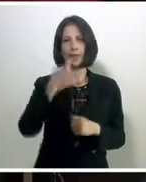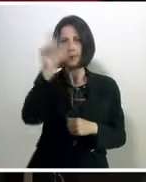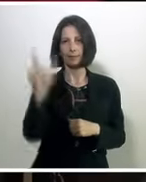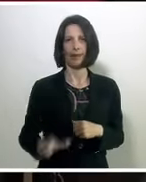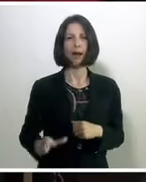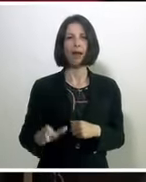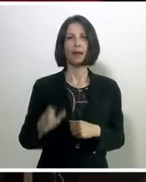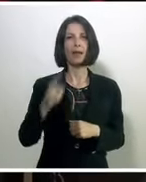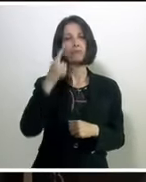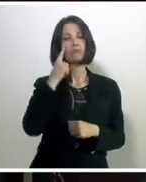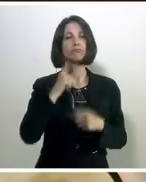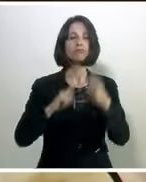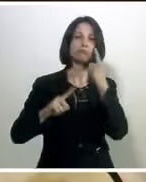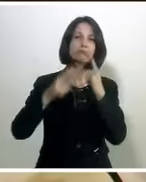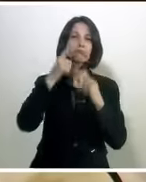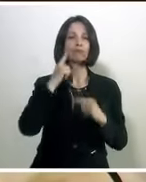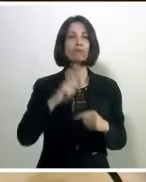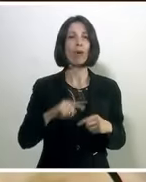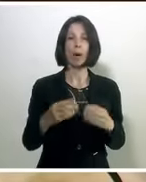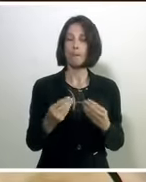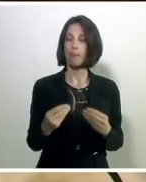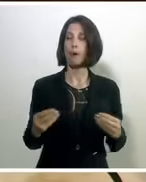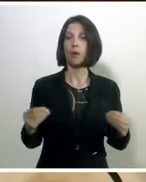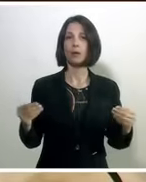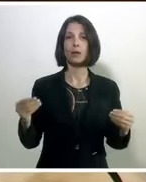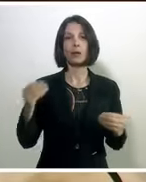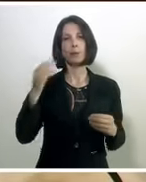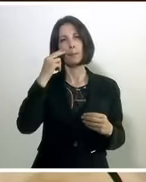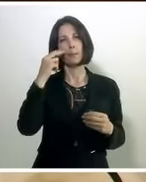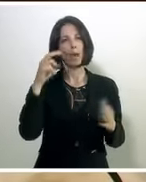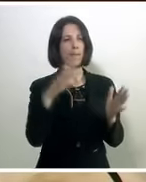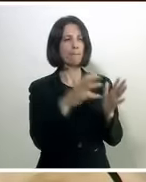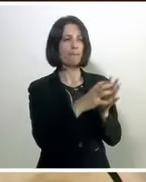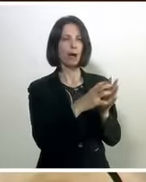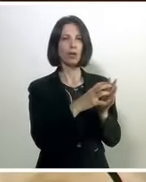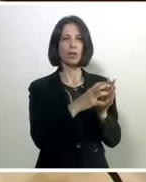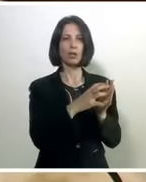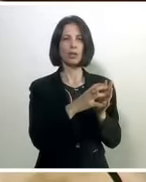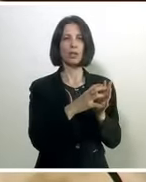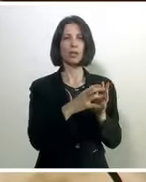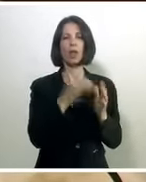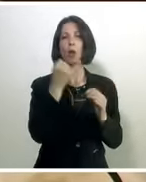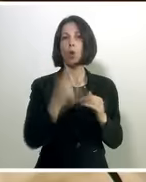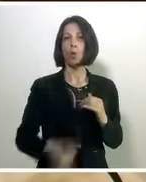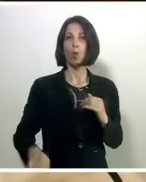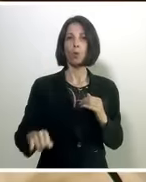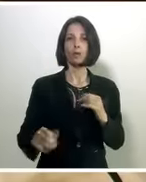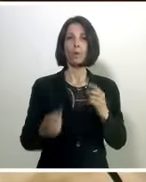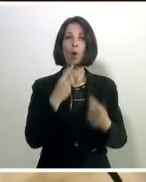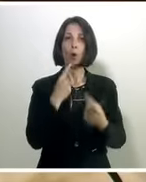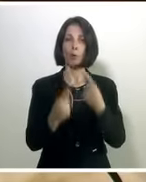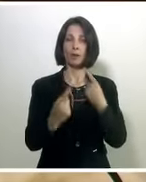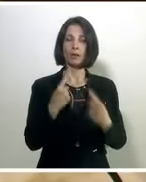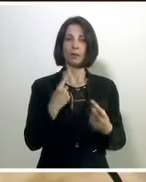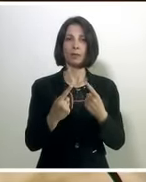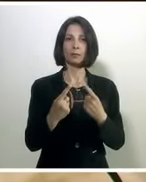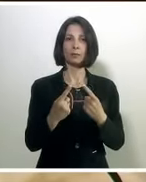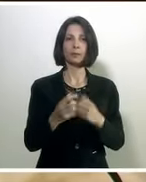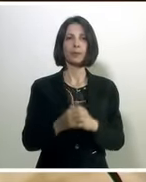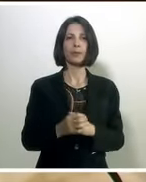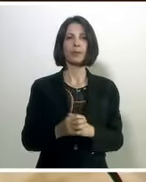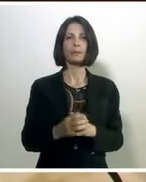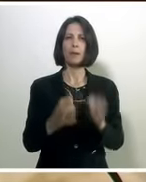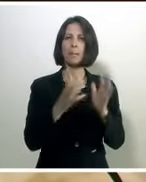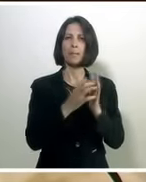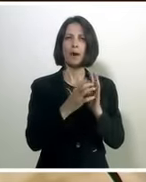rivedendo quelle immagini implacabili nel suo ultimo comizio quella tenace ostinazione e resistenza